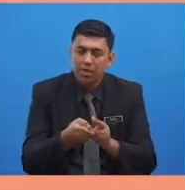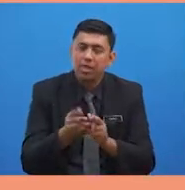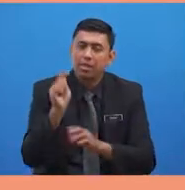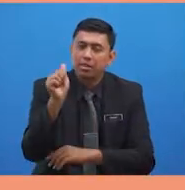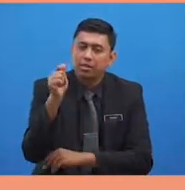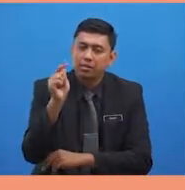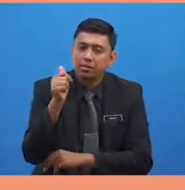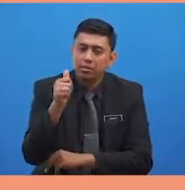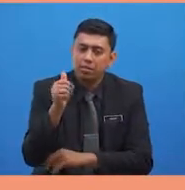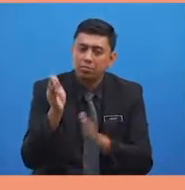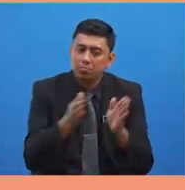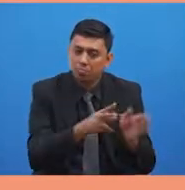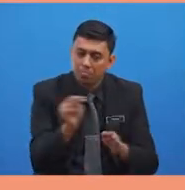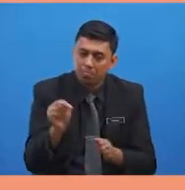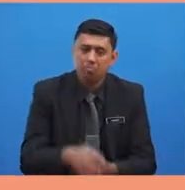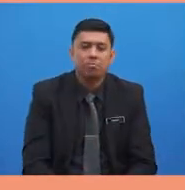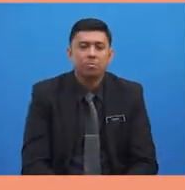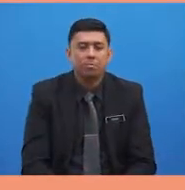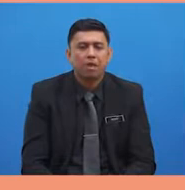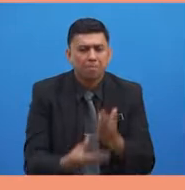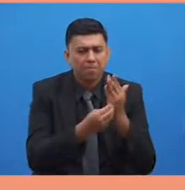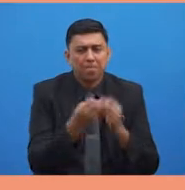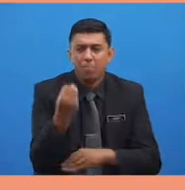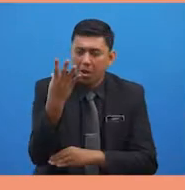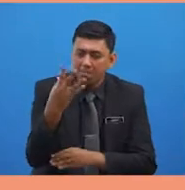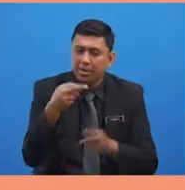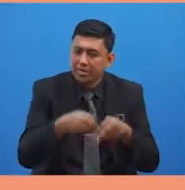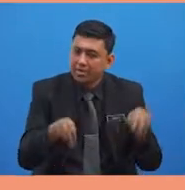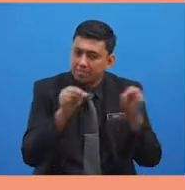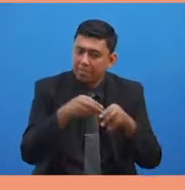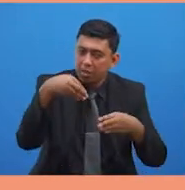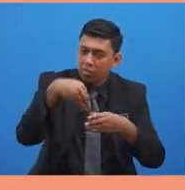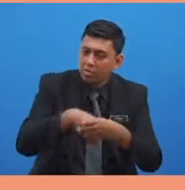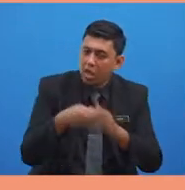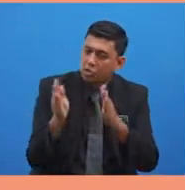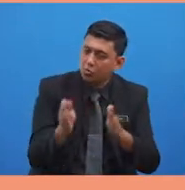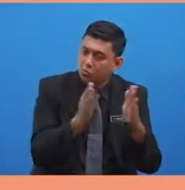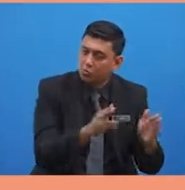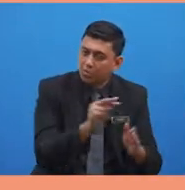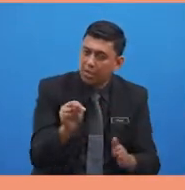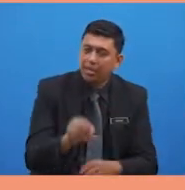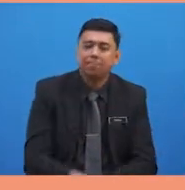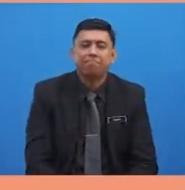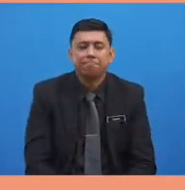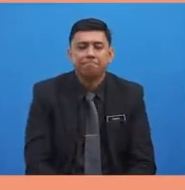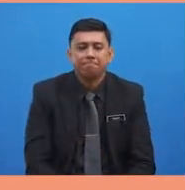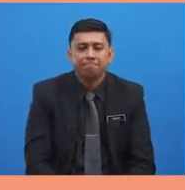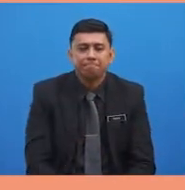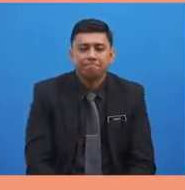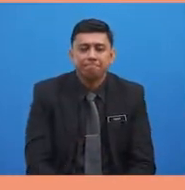pula boleh memegang beberapa nilai dalam susunan indeks.